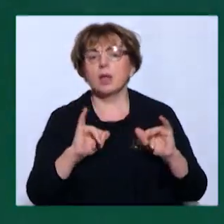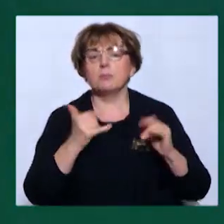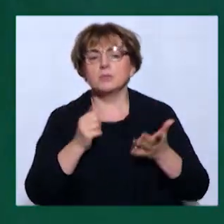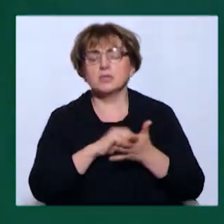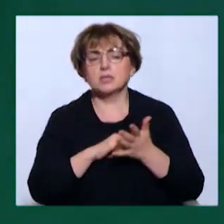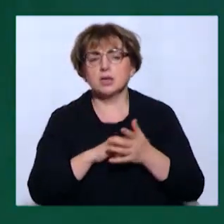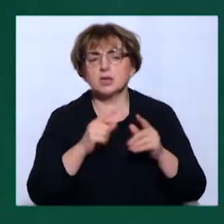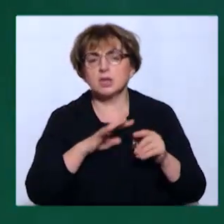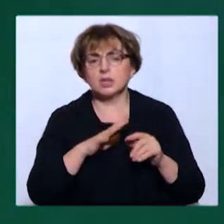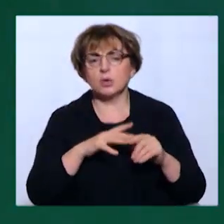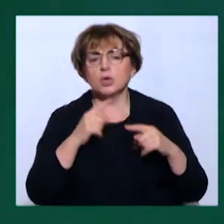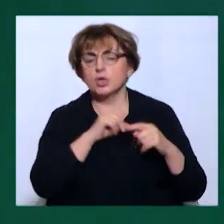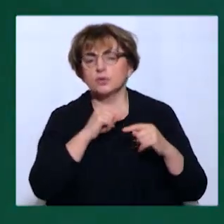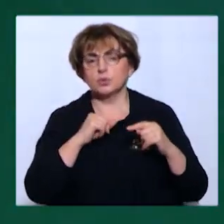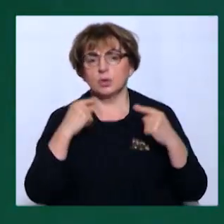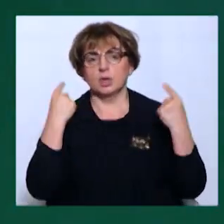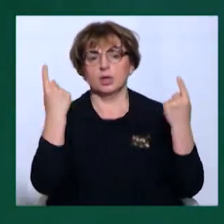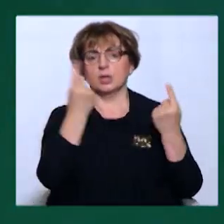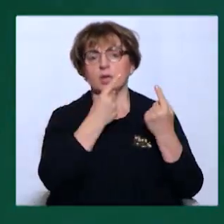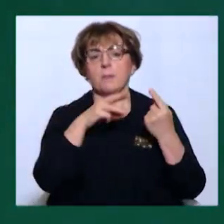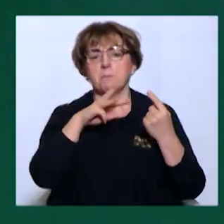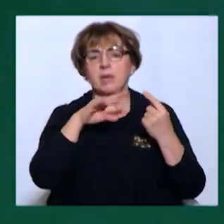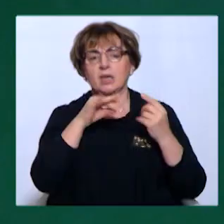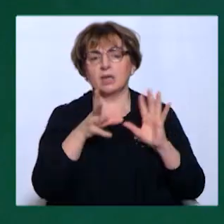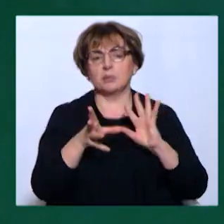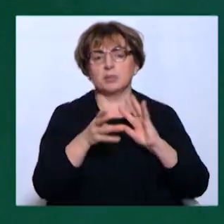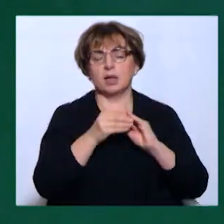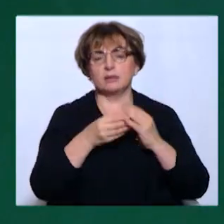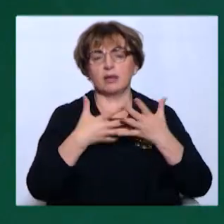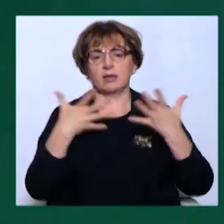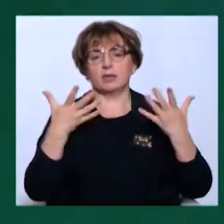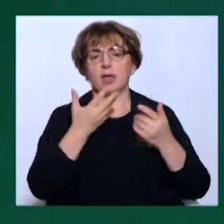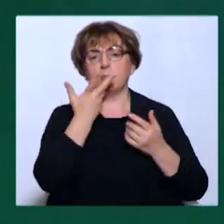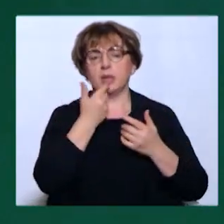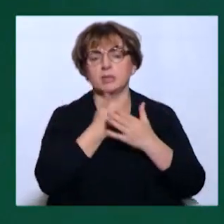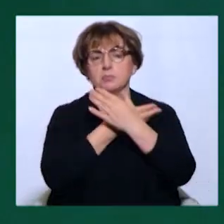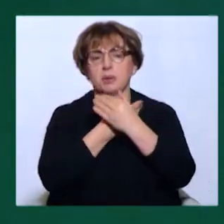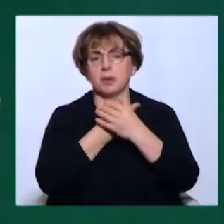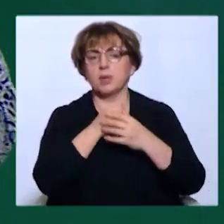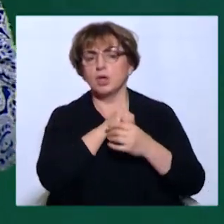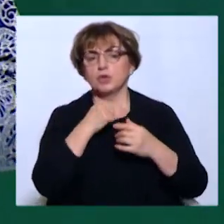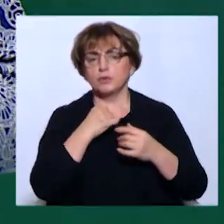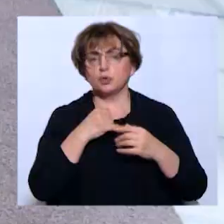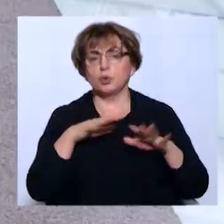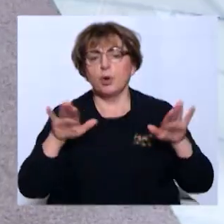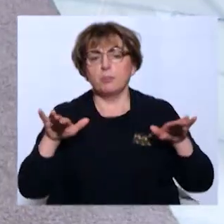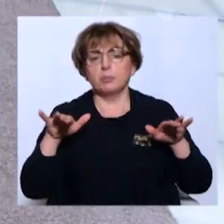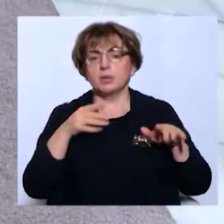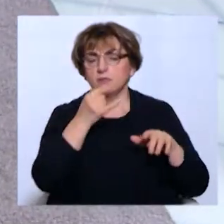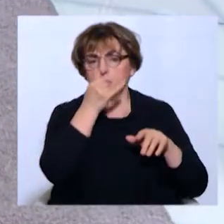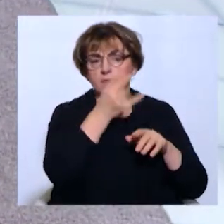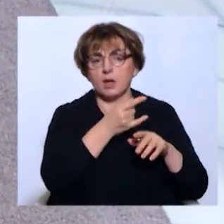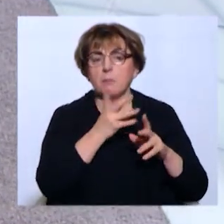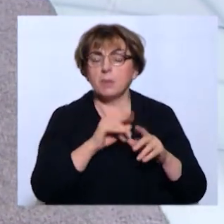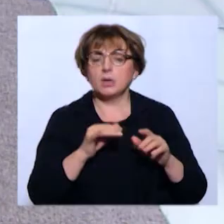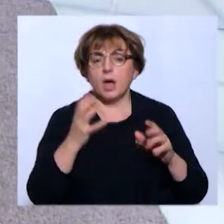და ღია ფონზე მღიერებთან ღია ფერის პეპლებს ფრინველები ვერ ხედავს, ხოლო მუქი